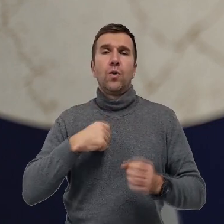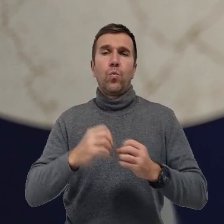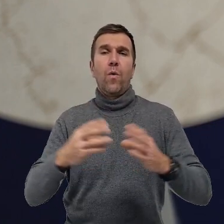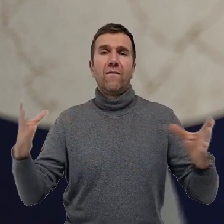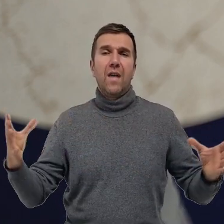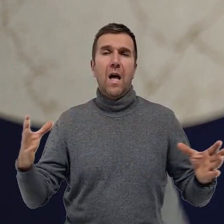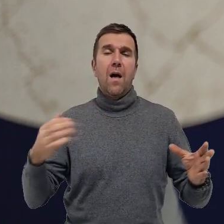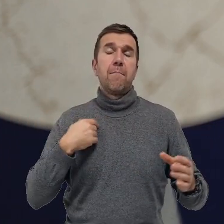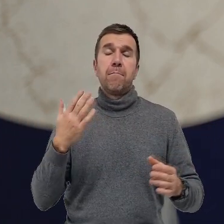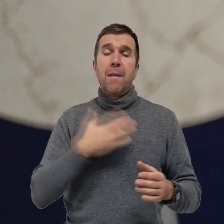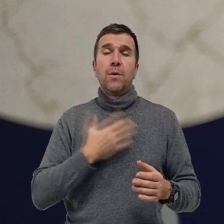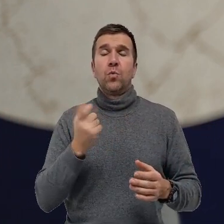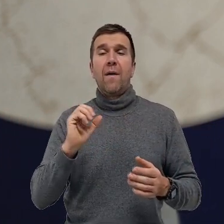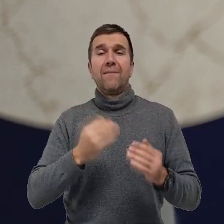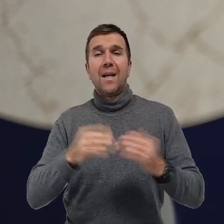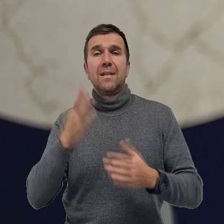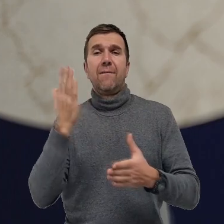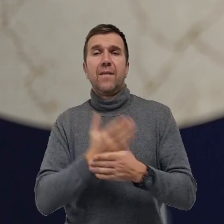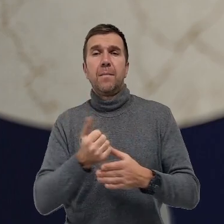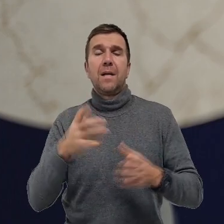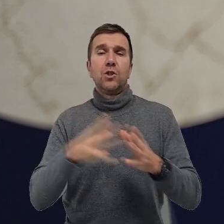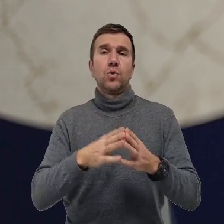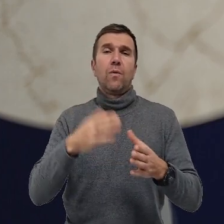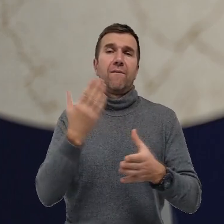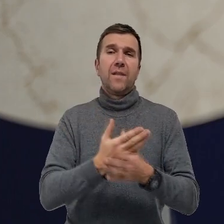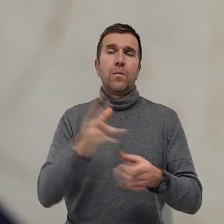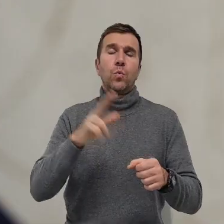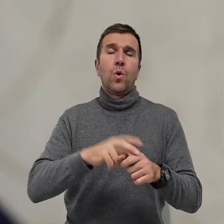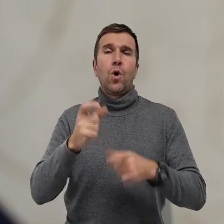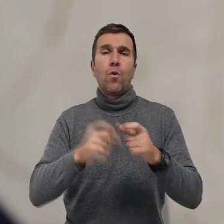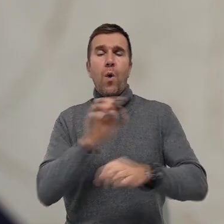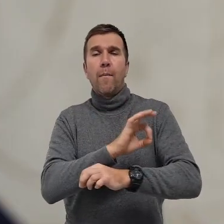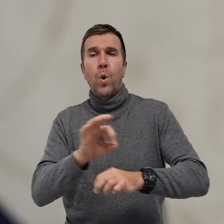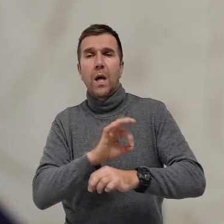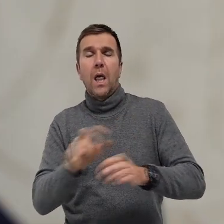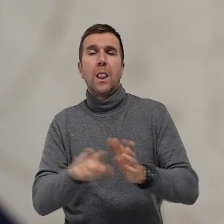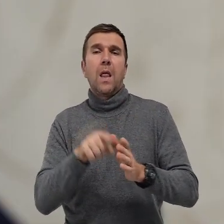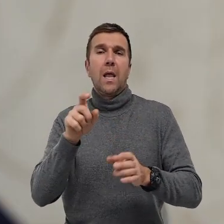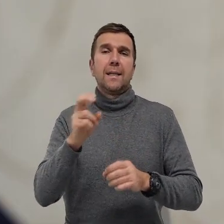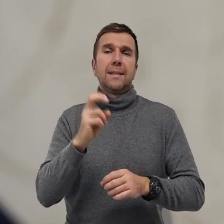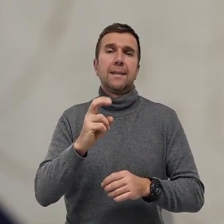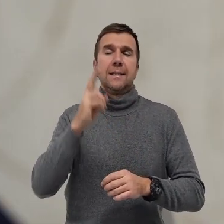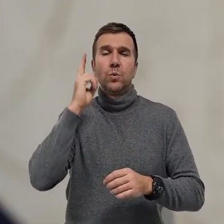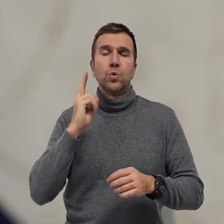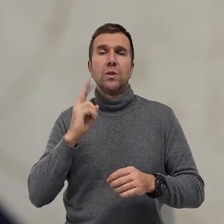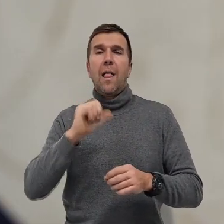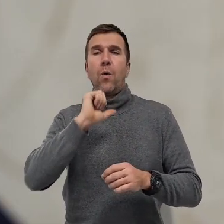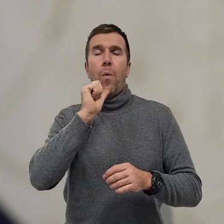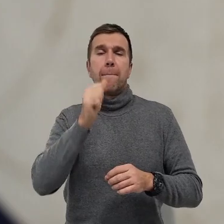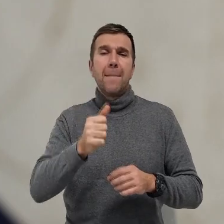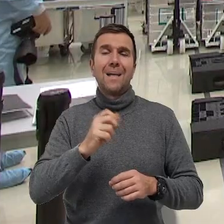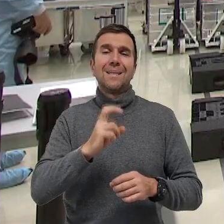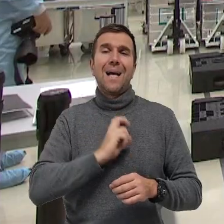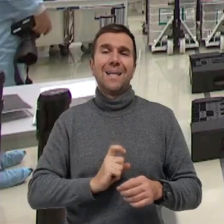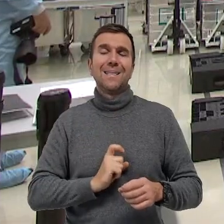Dzięki temu, że mamy coraz więcej firm, w tym momencie już ponad kilkadziesiąt firm, które robią projekty dla takich instytucji jak Europejska Agencja